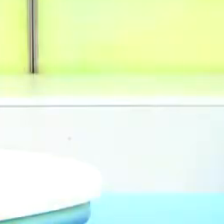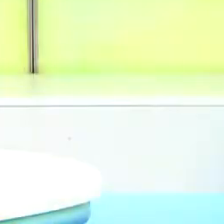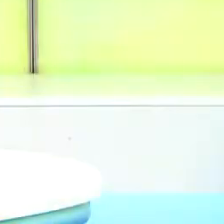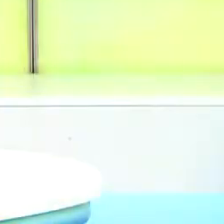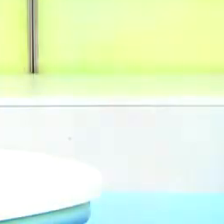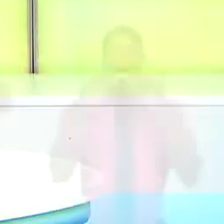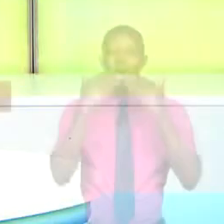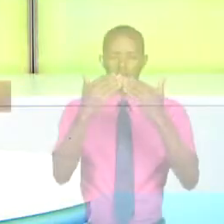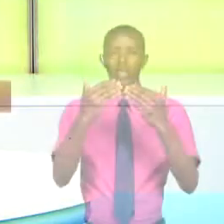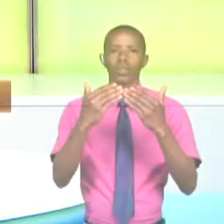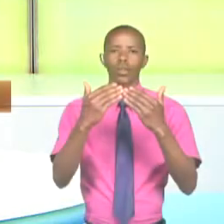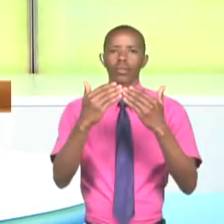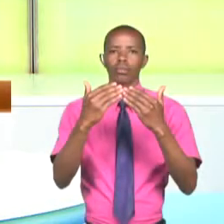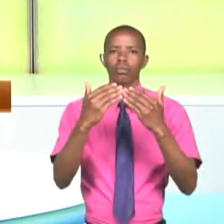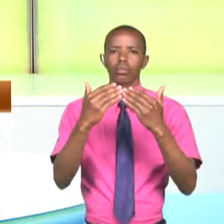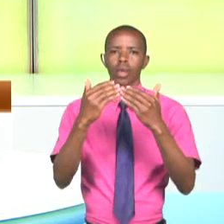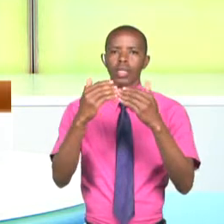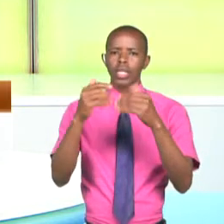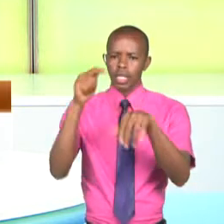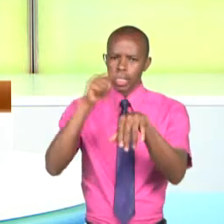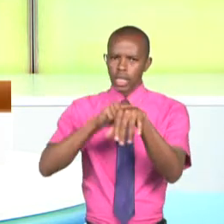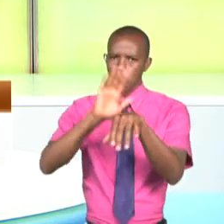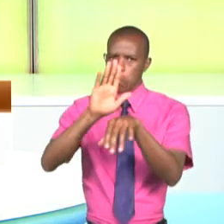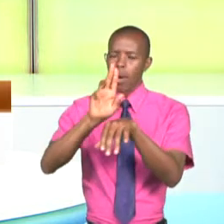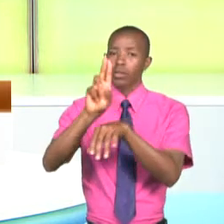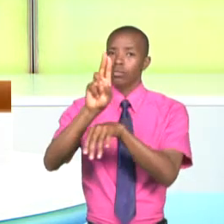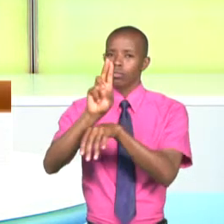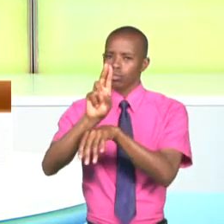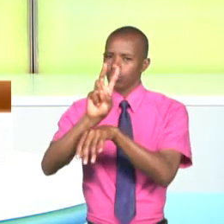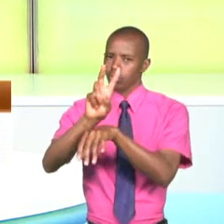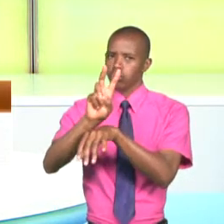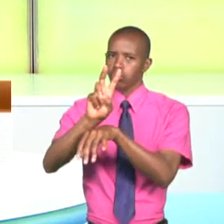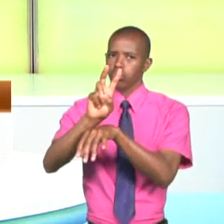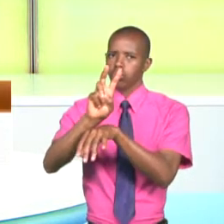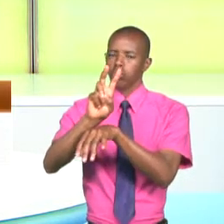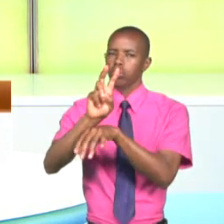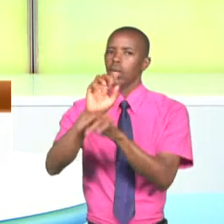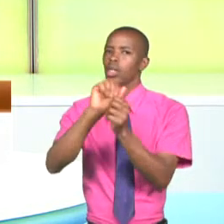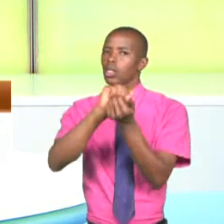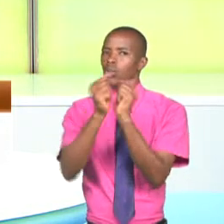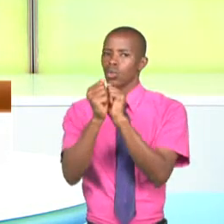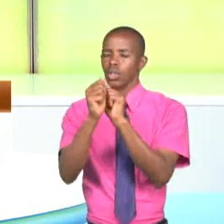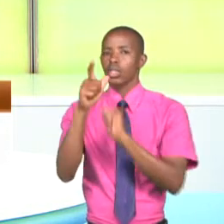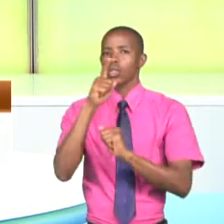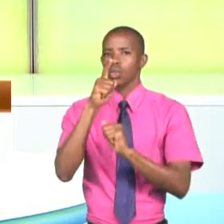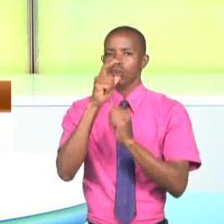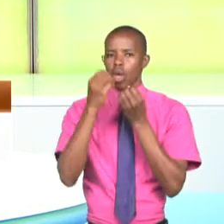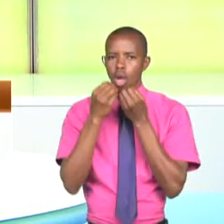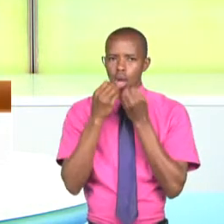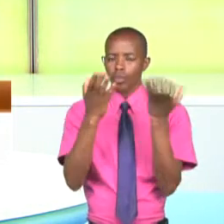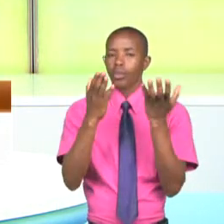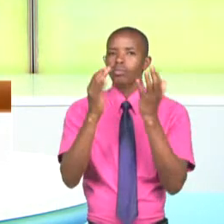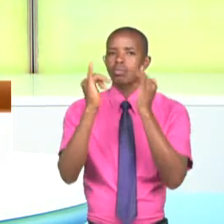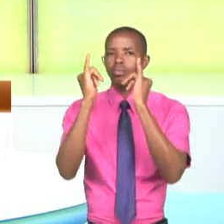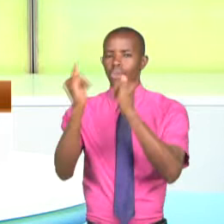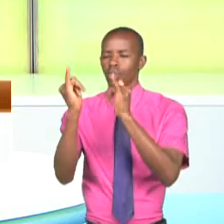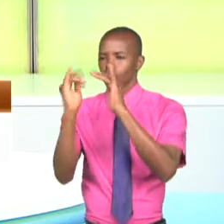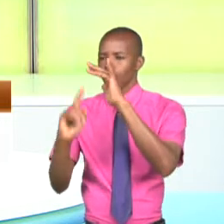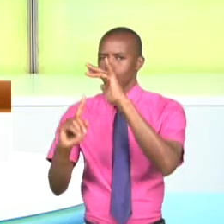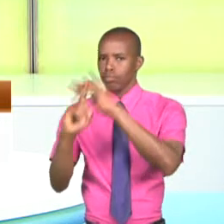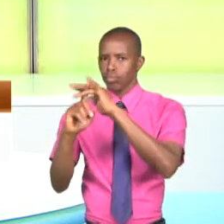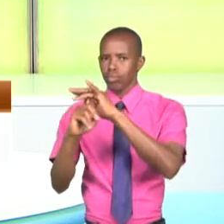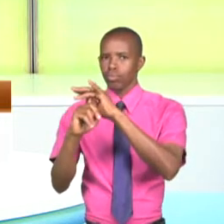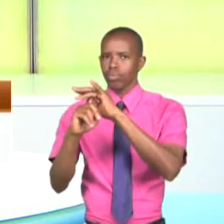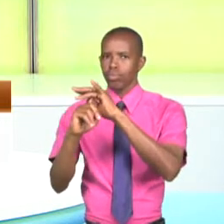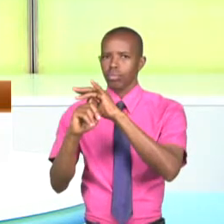Shukran sana mtazamaji kwa kutenga muda wako kutazama Switch Adhuhuri. Nazidi kukufahamisha taarifa ambazo zimechipuka kutoka